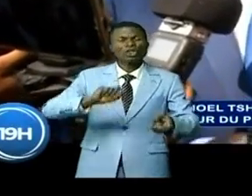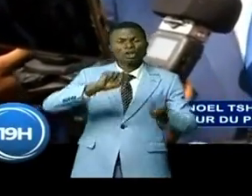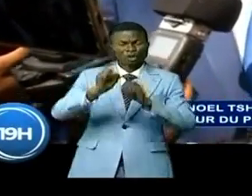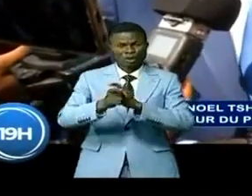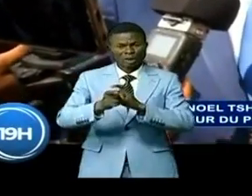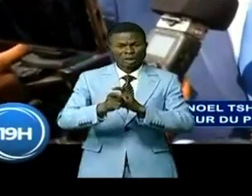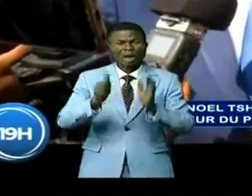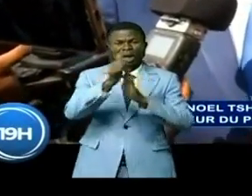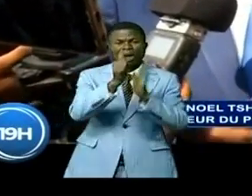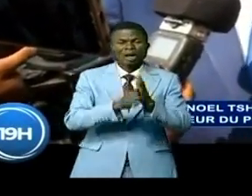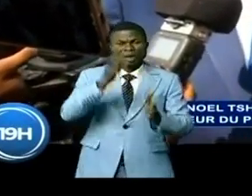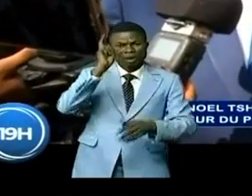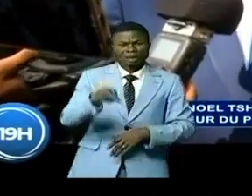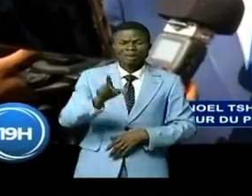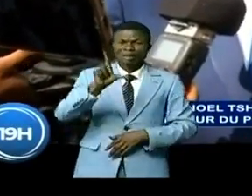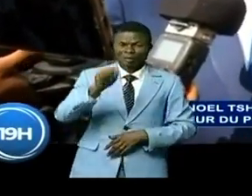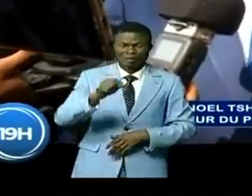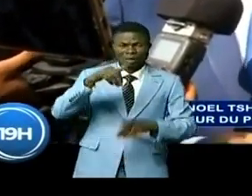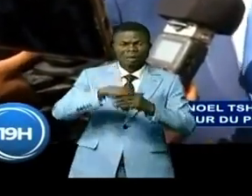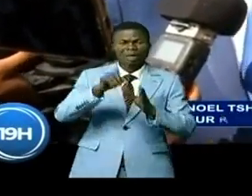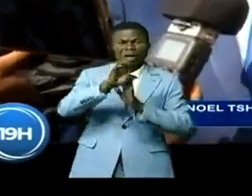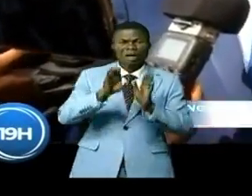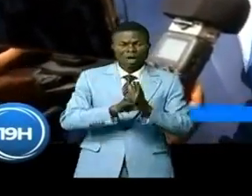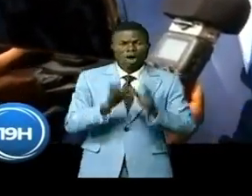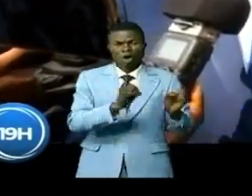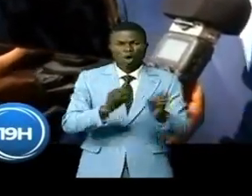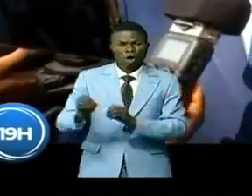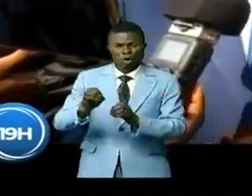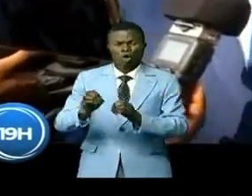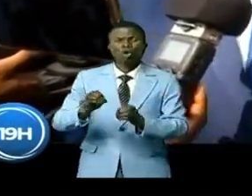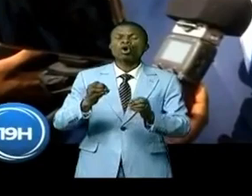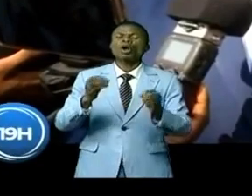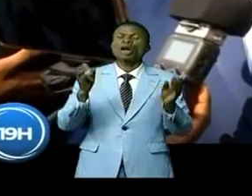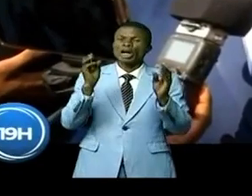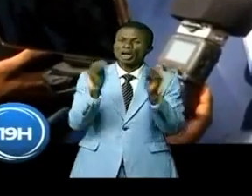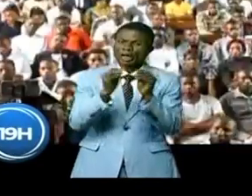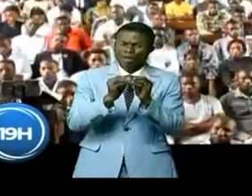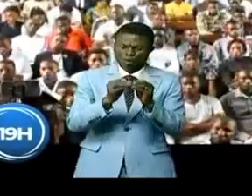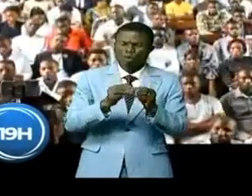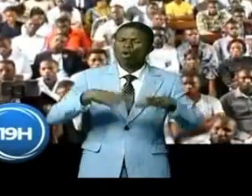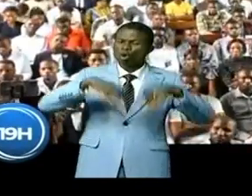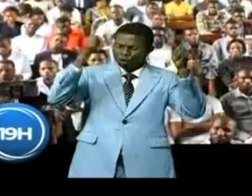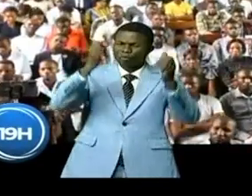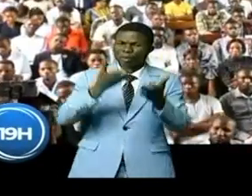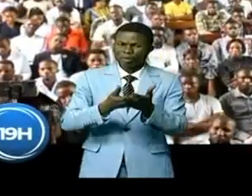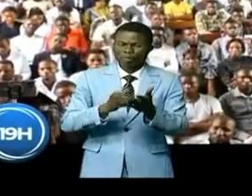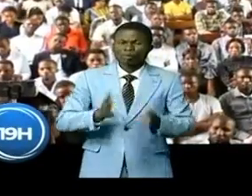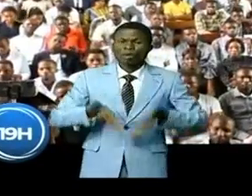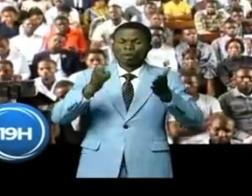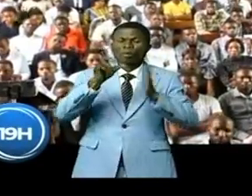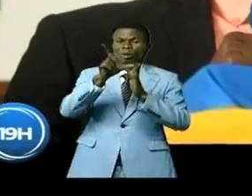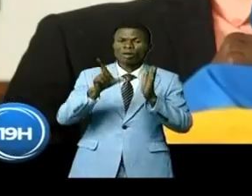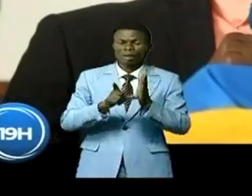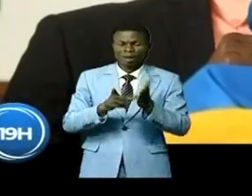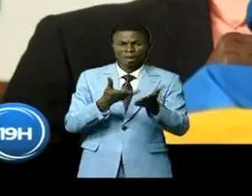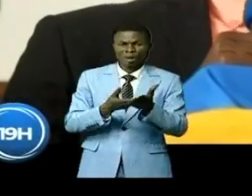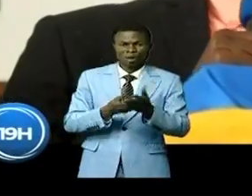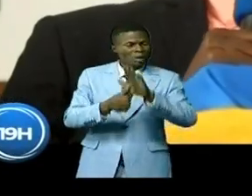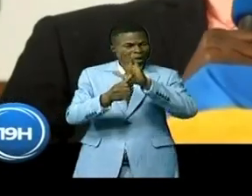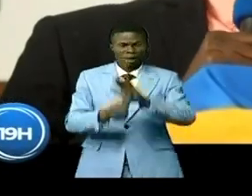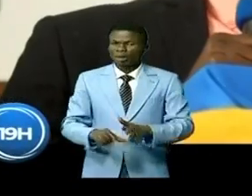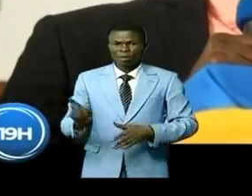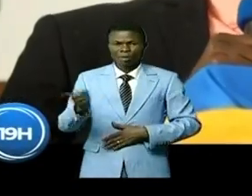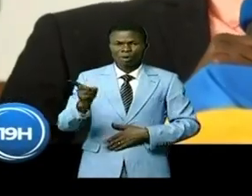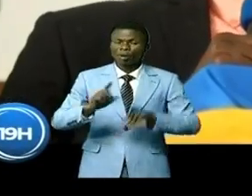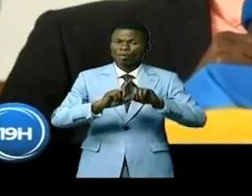même l'article 220 de la Constitution. On organise un référendum et ça va passer. La proposition de la loi Tchani n'est pas discriminatoire,